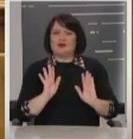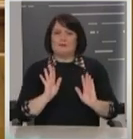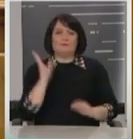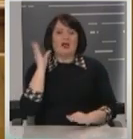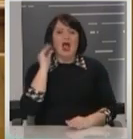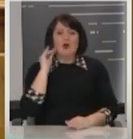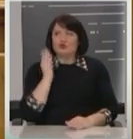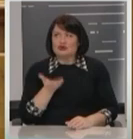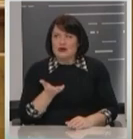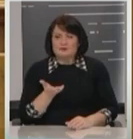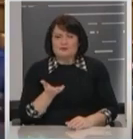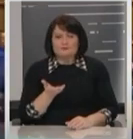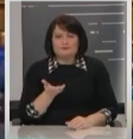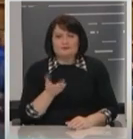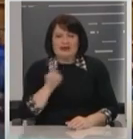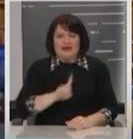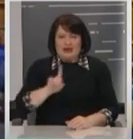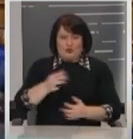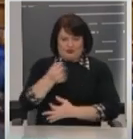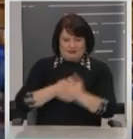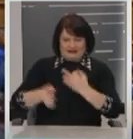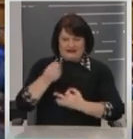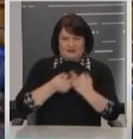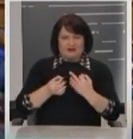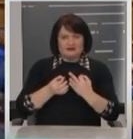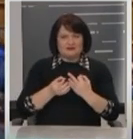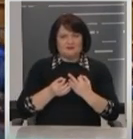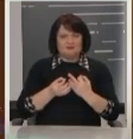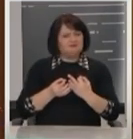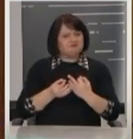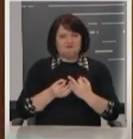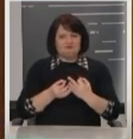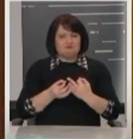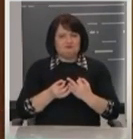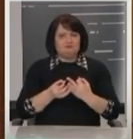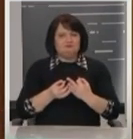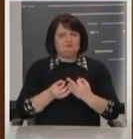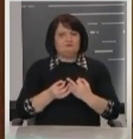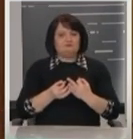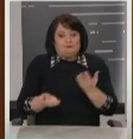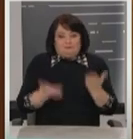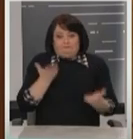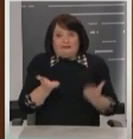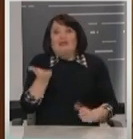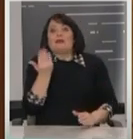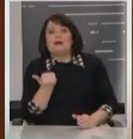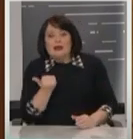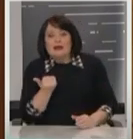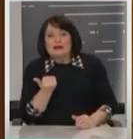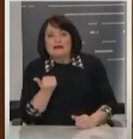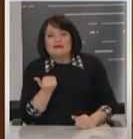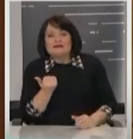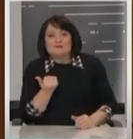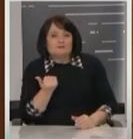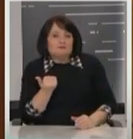άκουσα, κύριε Μητσοτάκη, εδώ προφανώς μη έχοντας να συγκρίνετε σε άλλα